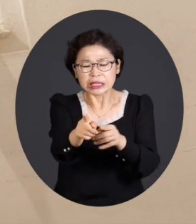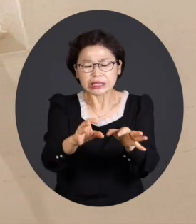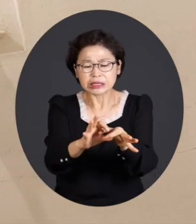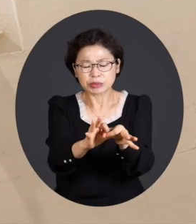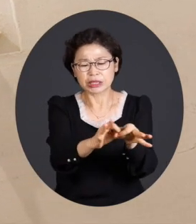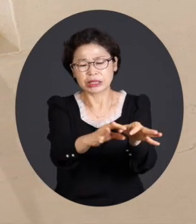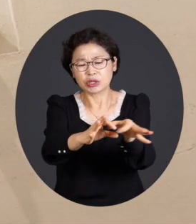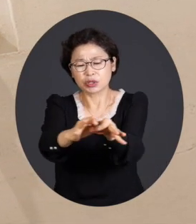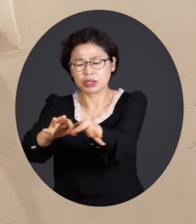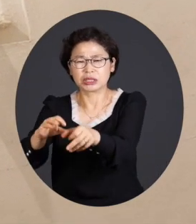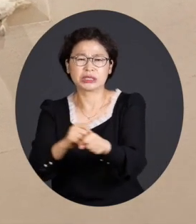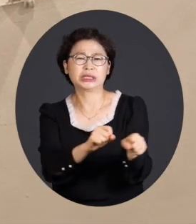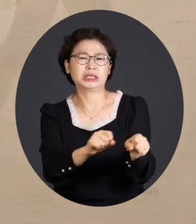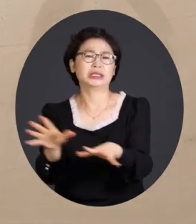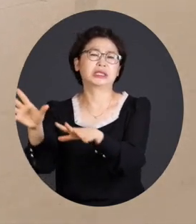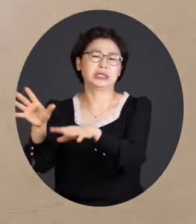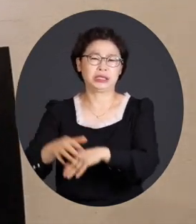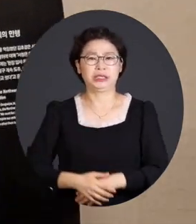던져본 거지.